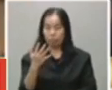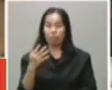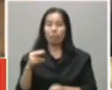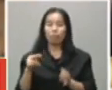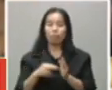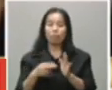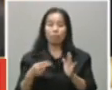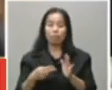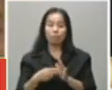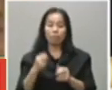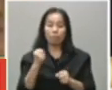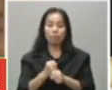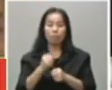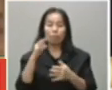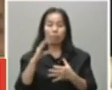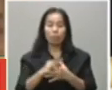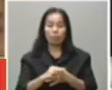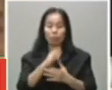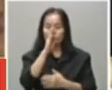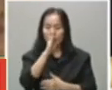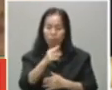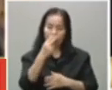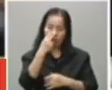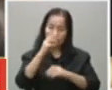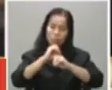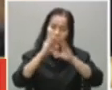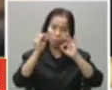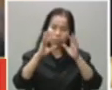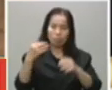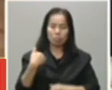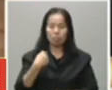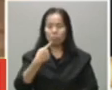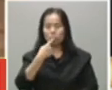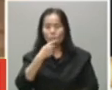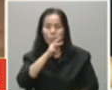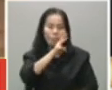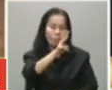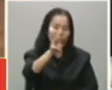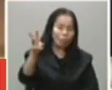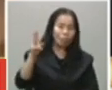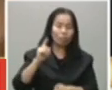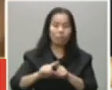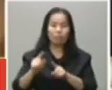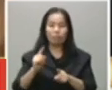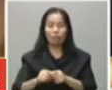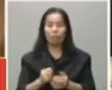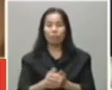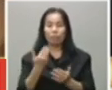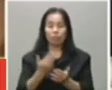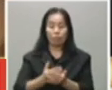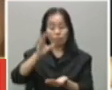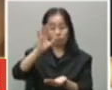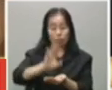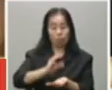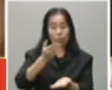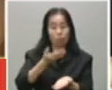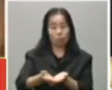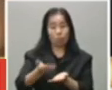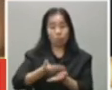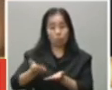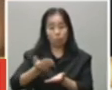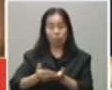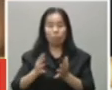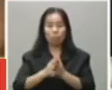ซื่อสัตย์สุจริตเป็นที่ประจักษ์พูดจากลางเทือนขาดจริยธรรมใช้งบประมาณของรัฐสร้างคะแนนนิย